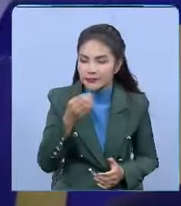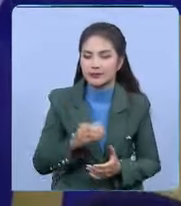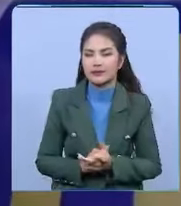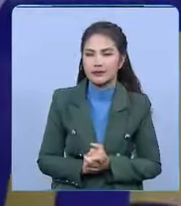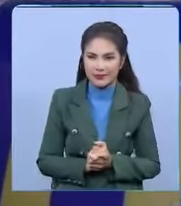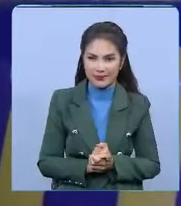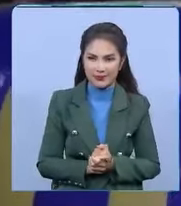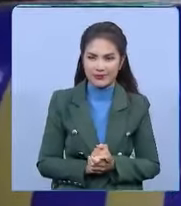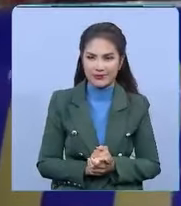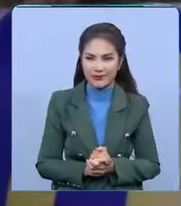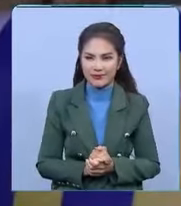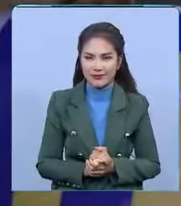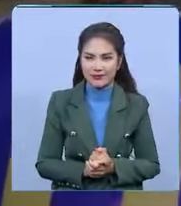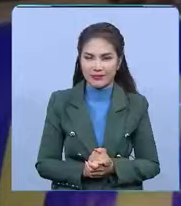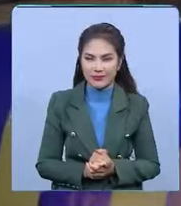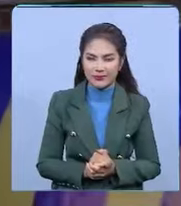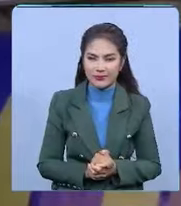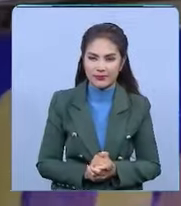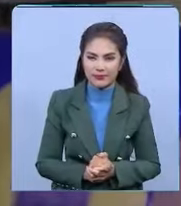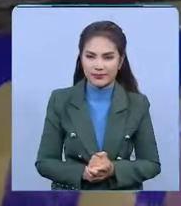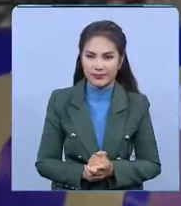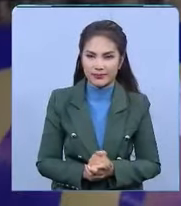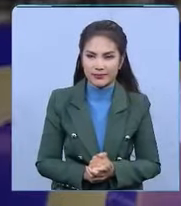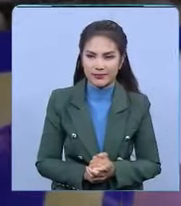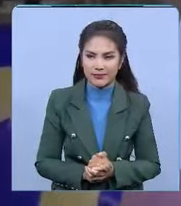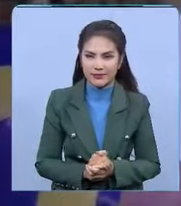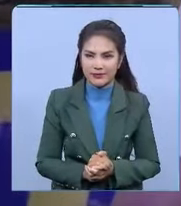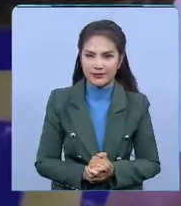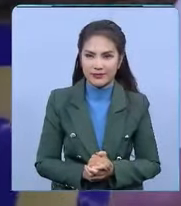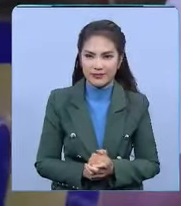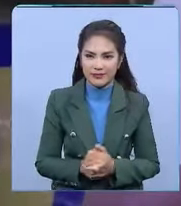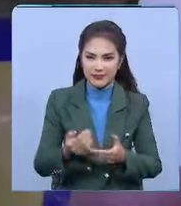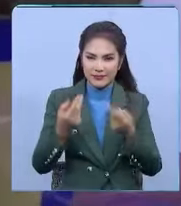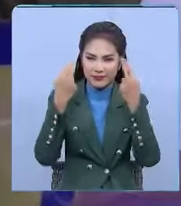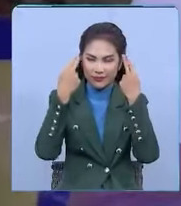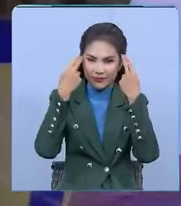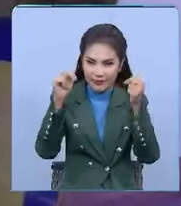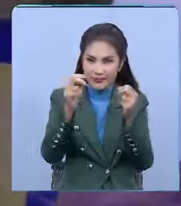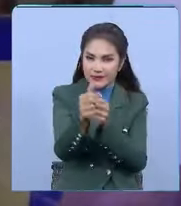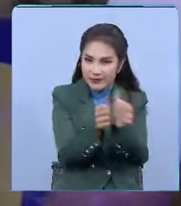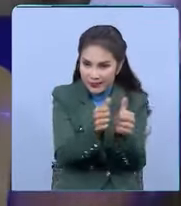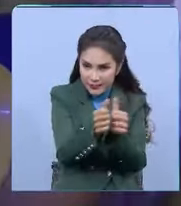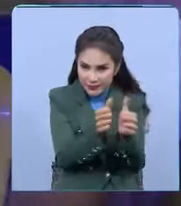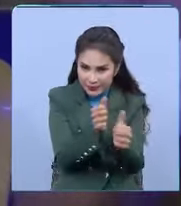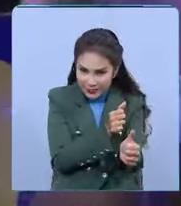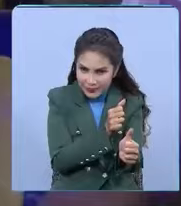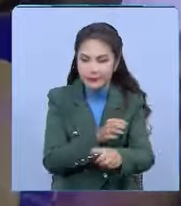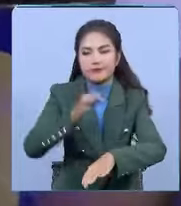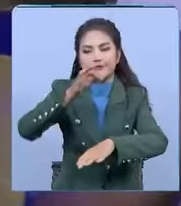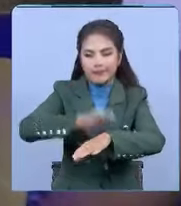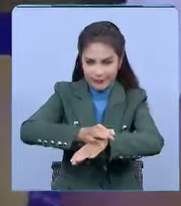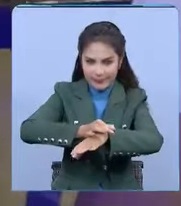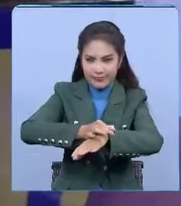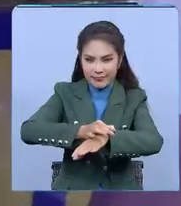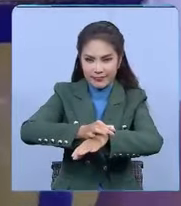ดตนายกรัฐมนตรีของเราในวันนี้นะครับคือบิ๊กป้อมพลเอกประวิตรวงสุวรรณนะครับผมแล้ววันนี้เนี่ยผม